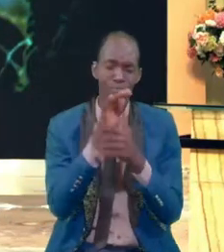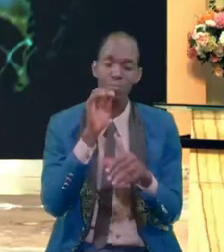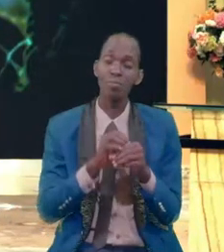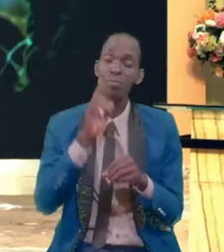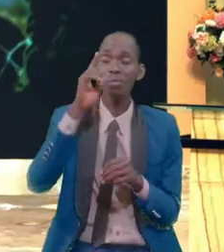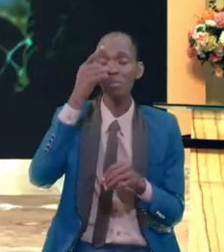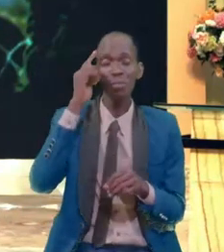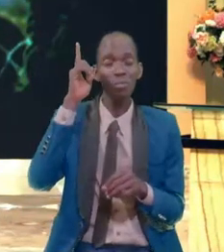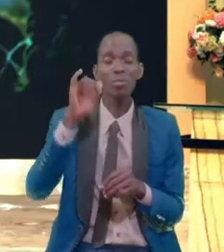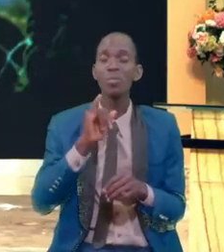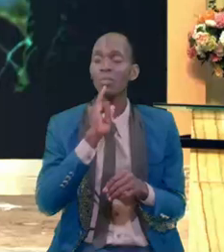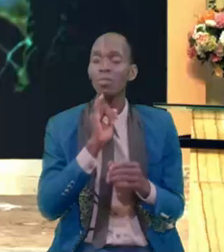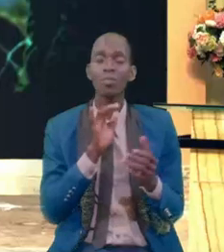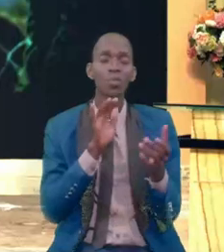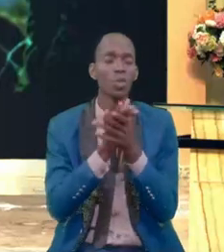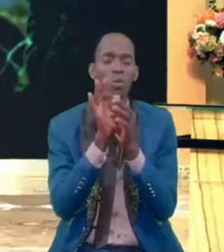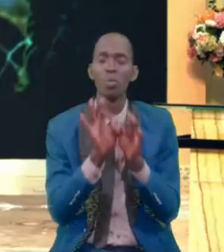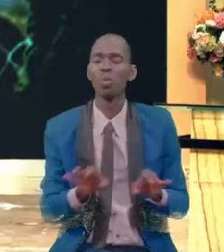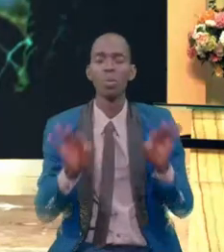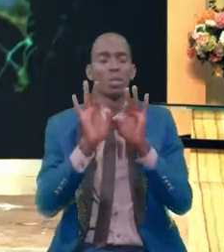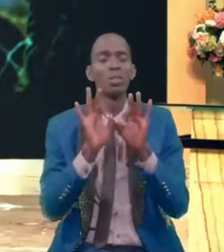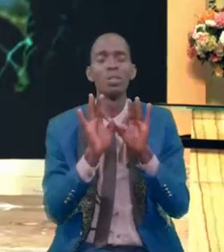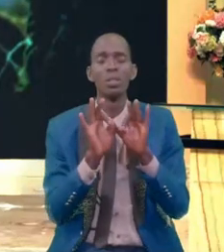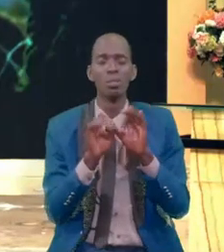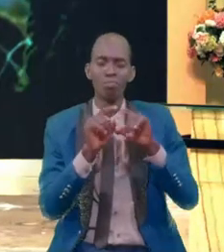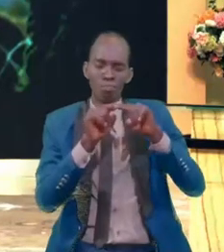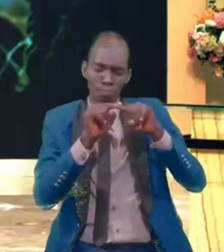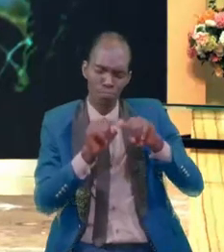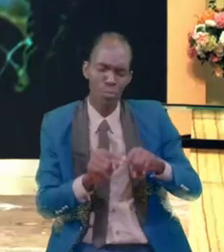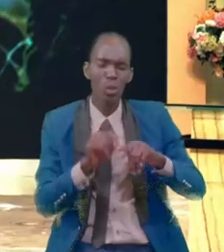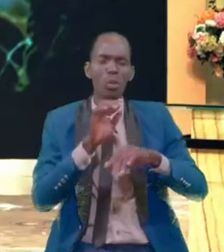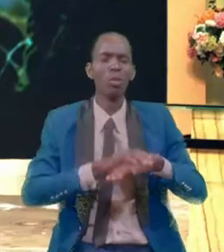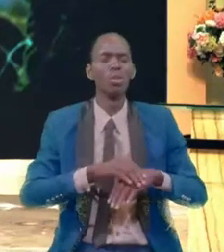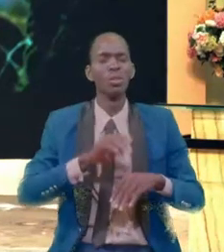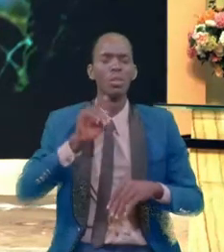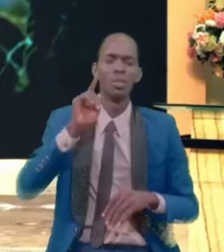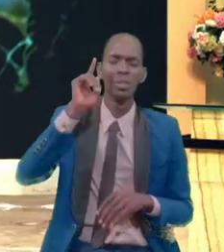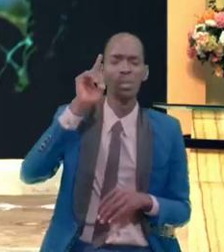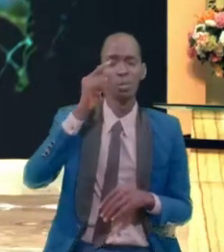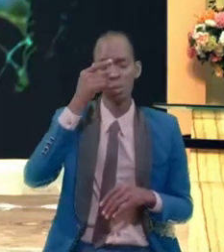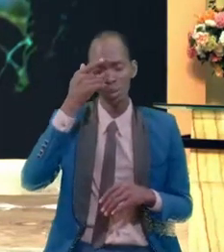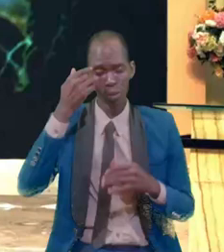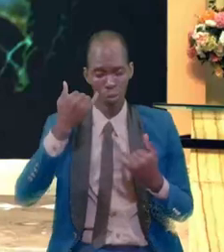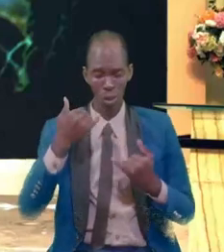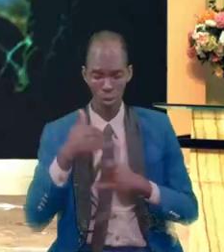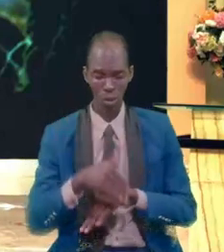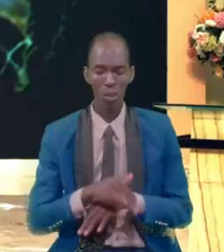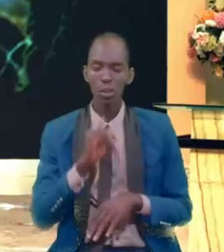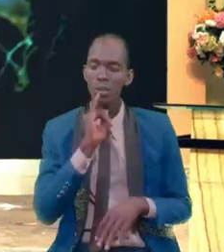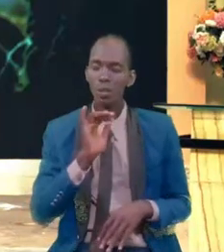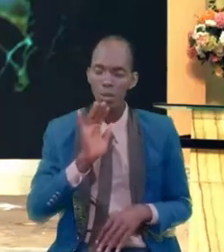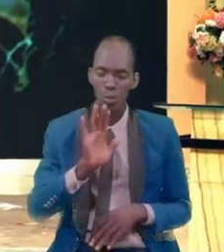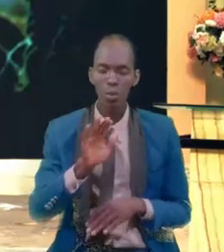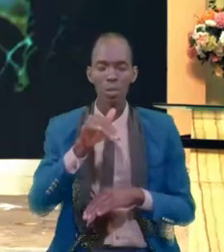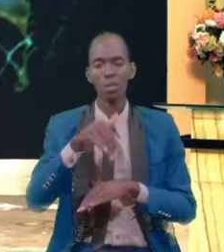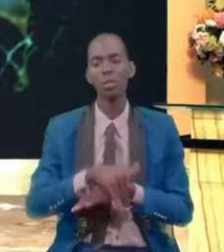Mettez votre confiance en lui. Il est fiable. Il est dépendable. Dépendez de lui. Ce soir, c'est votre soirée.